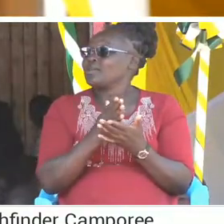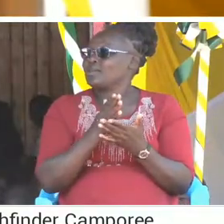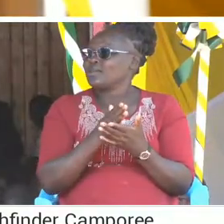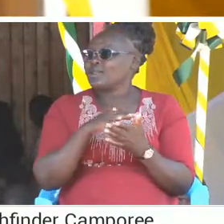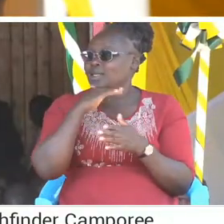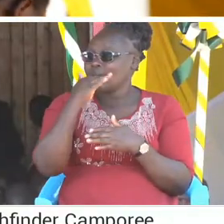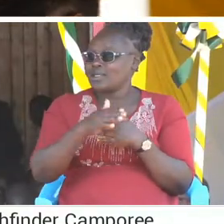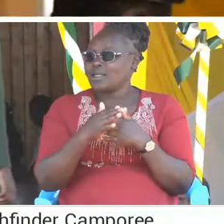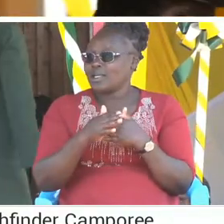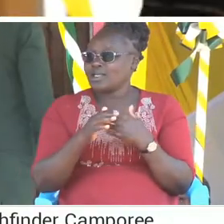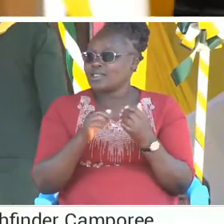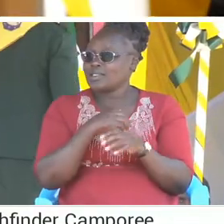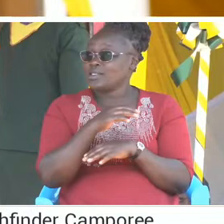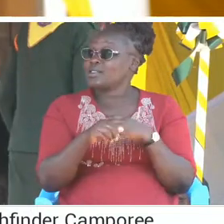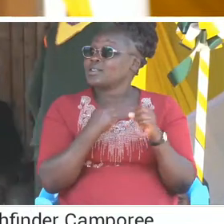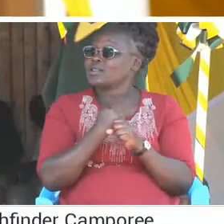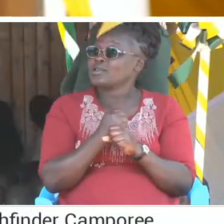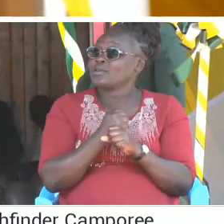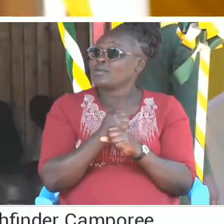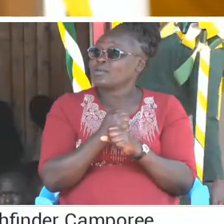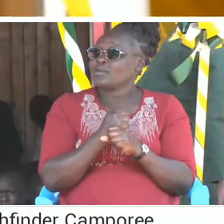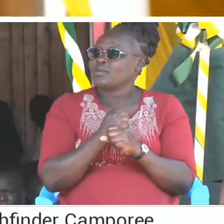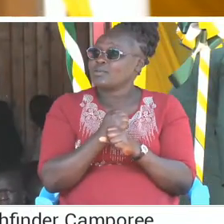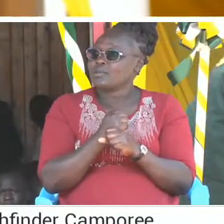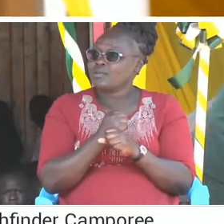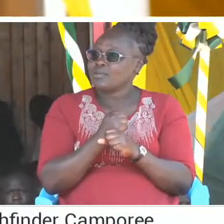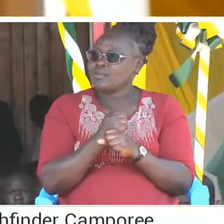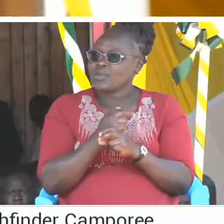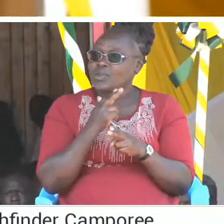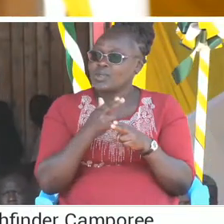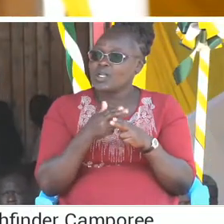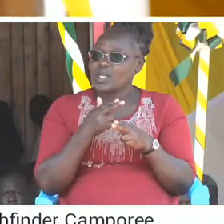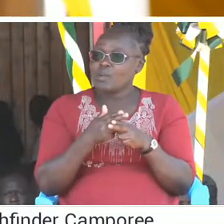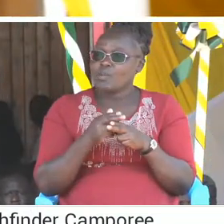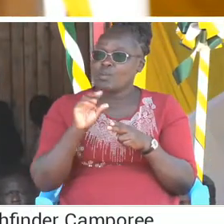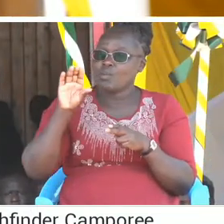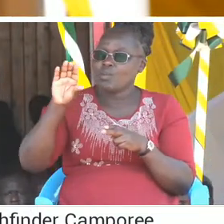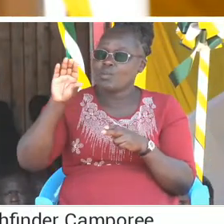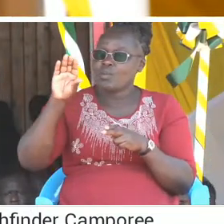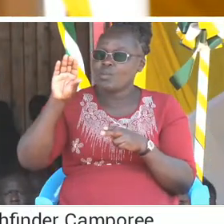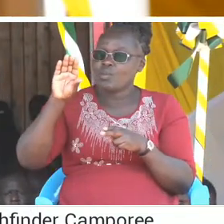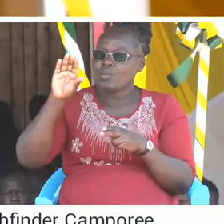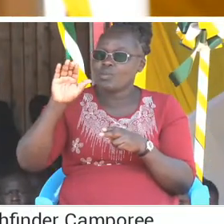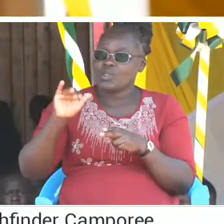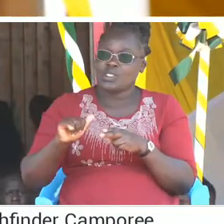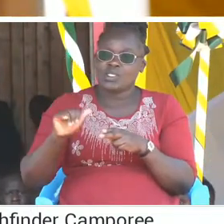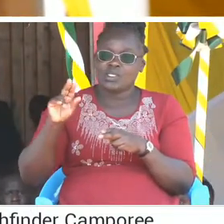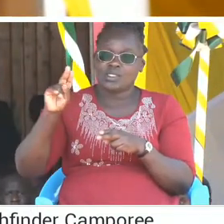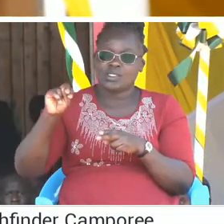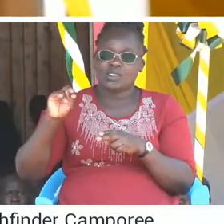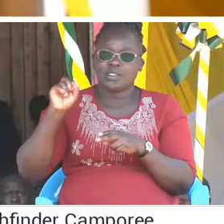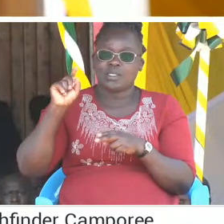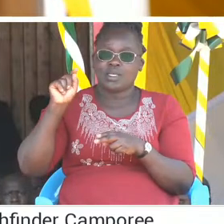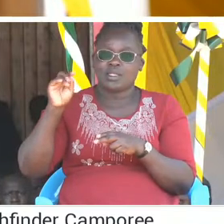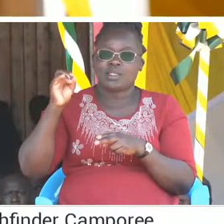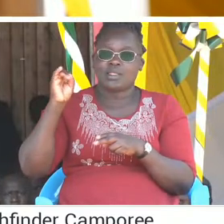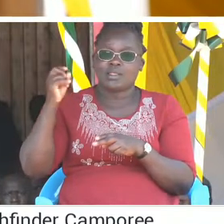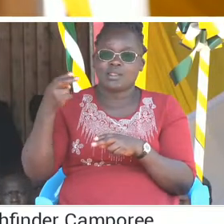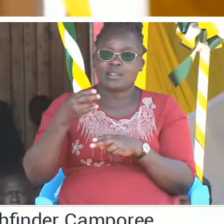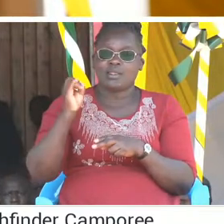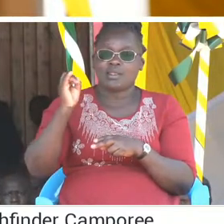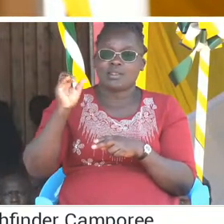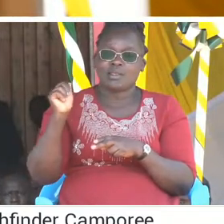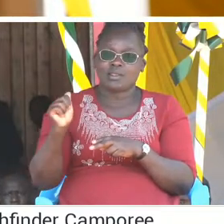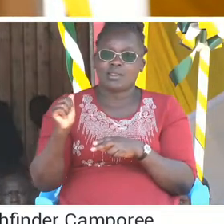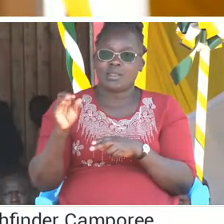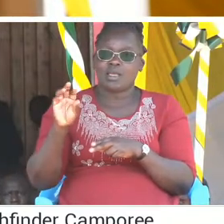mbinguni. Sitaki kusema maneno mengi, kwa majina naitwa Cynthia Muge, kwetu ni pale Kapserton, kanisa langu ni